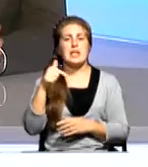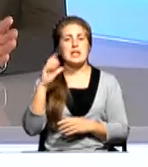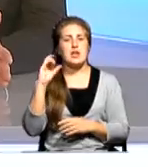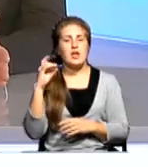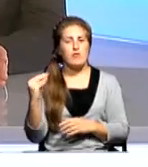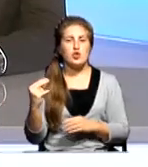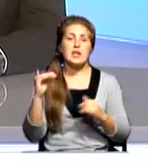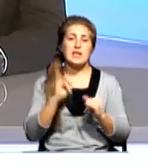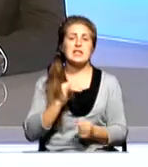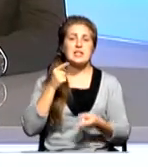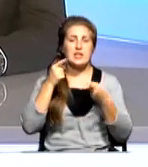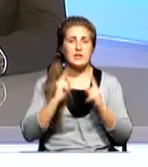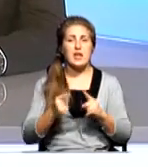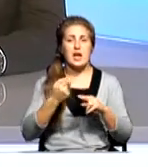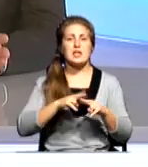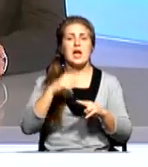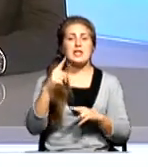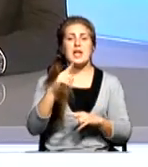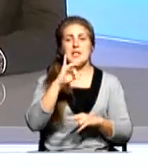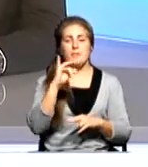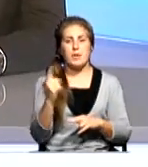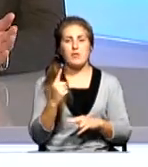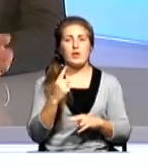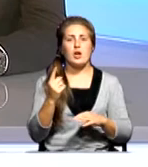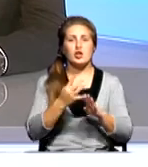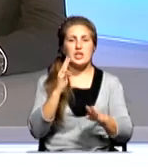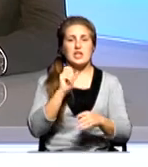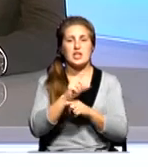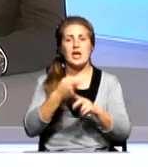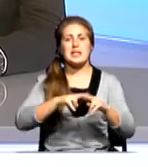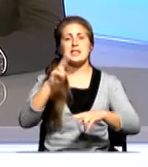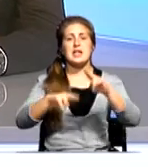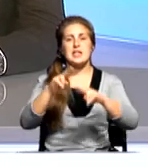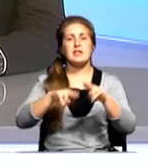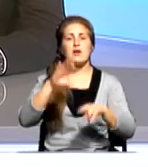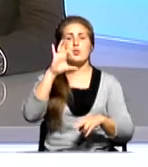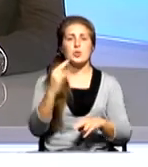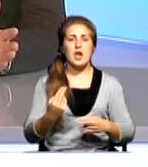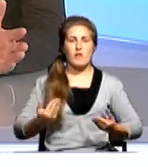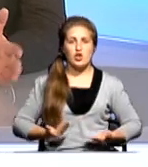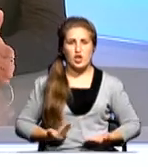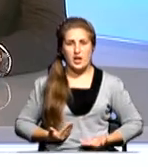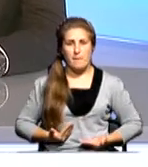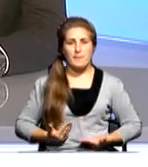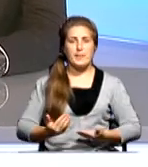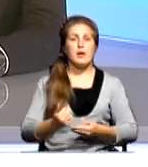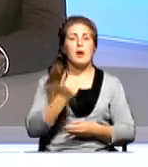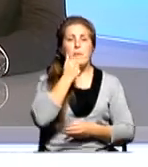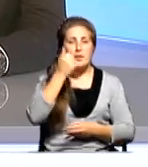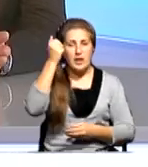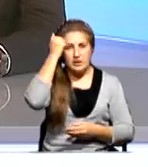это одна из первоочередных задач геннадий сергеевич это строительство социального жилья благодаря